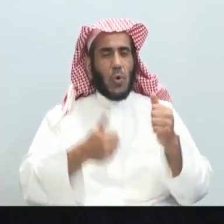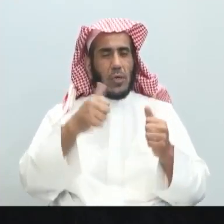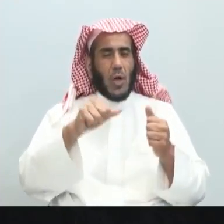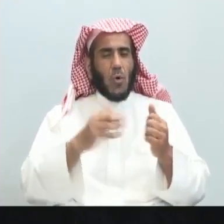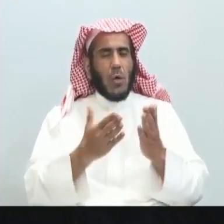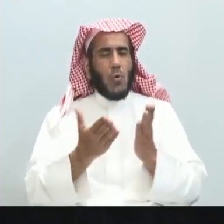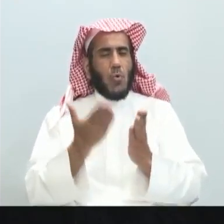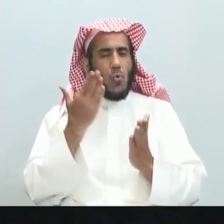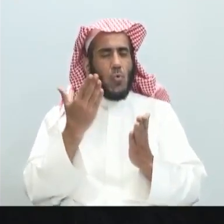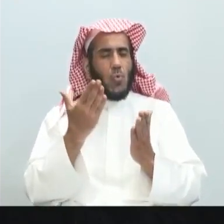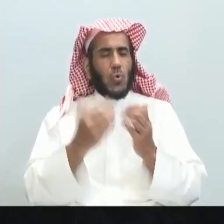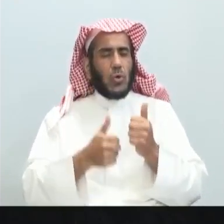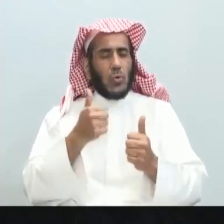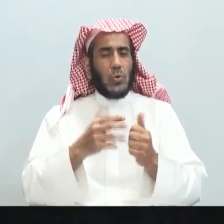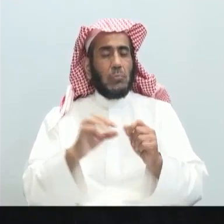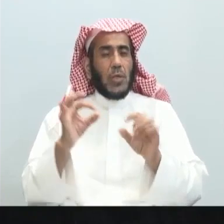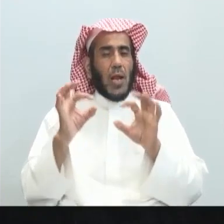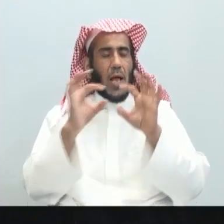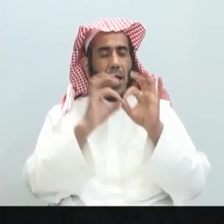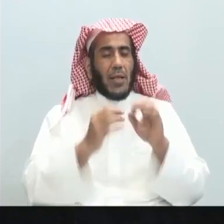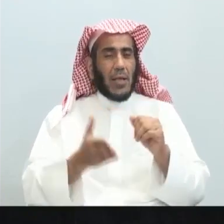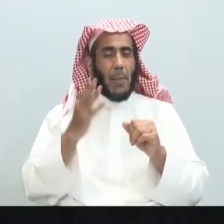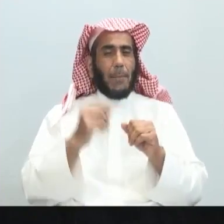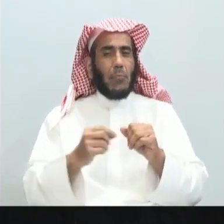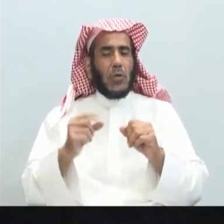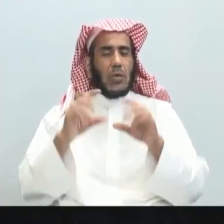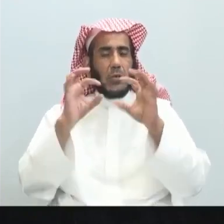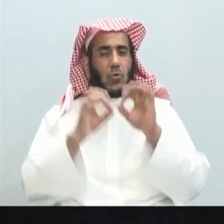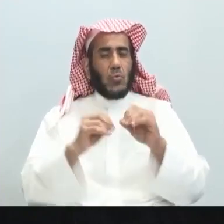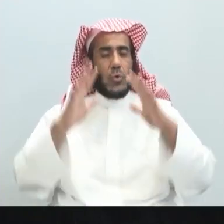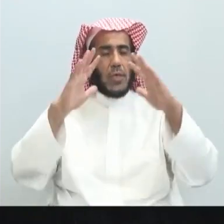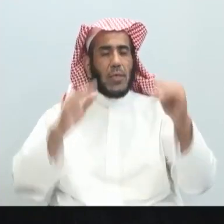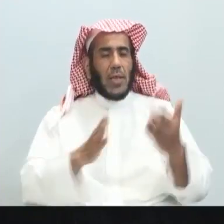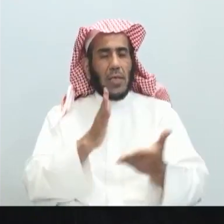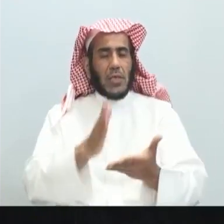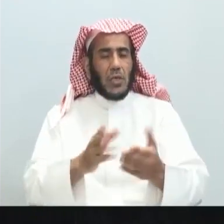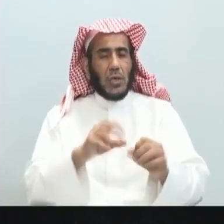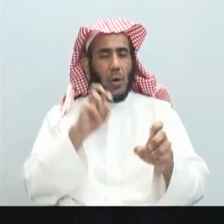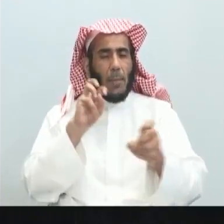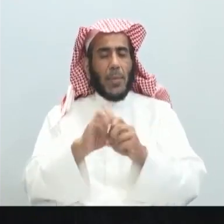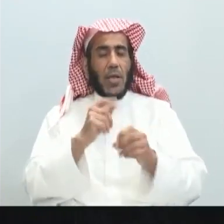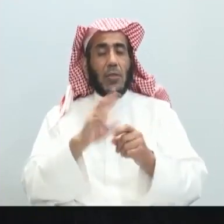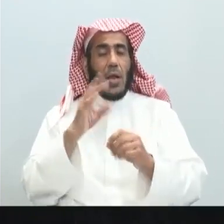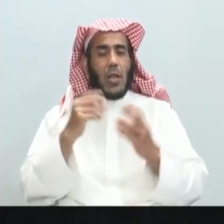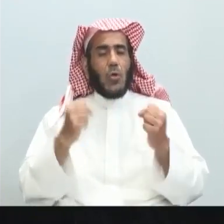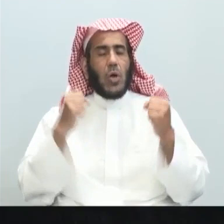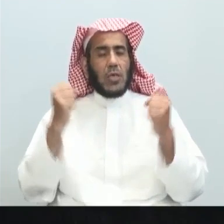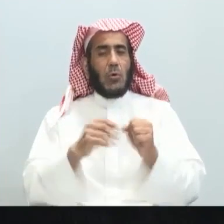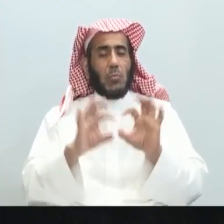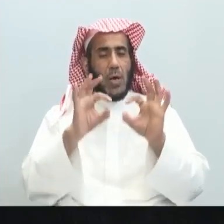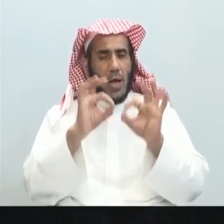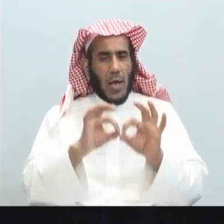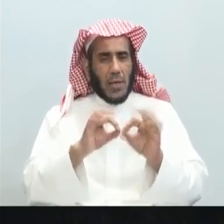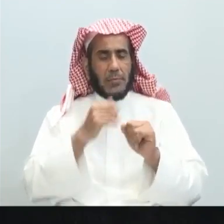لدروس من الايات الكريمات من سوره الحجر باذن الله تعالى اراجع واياكم الايه